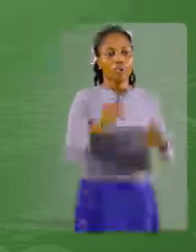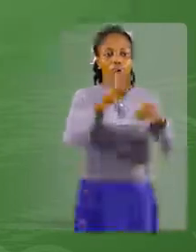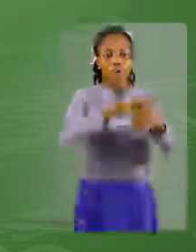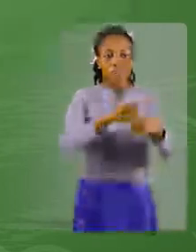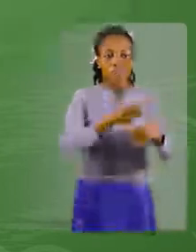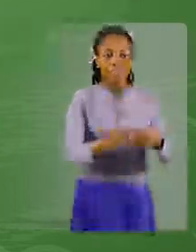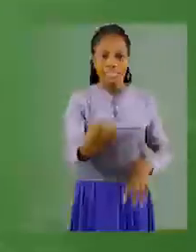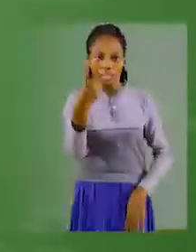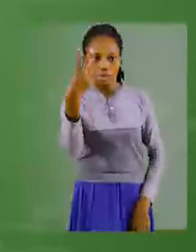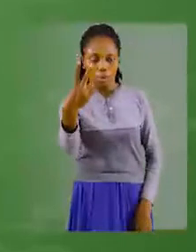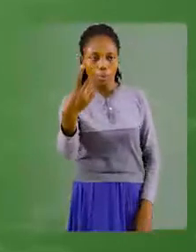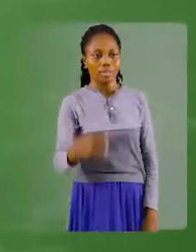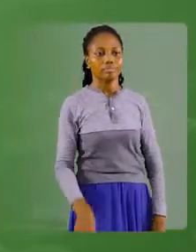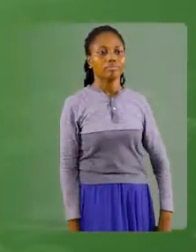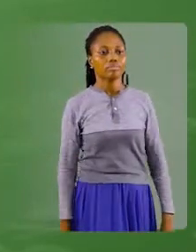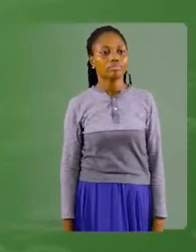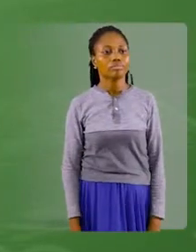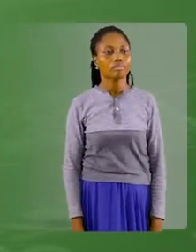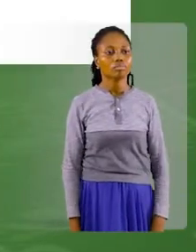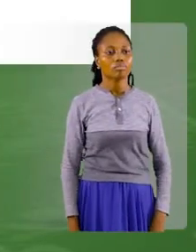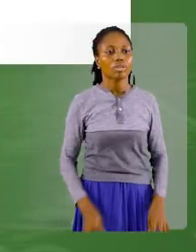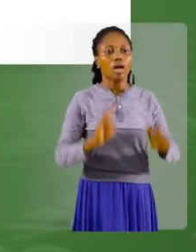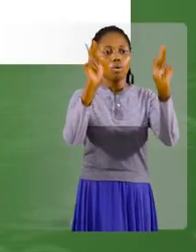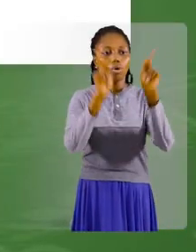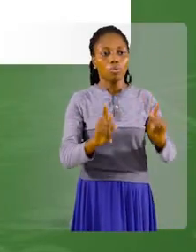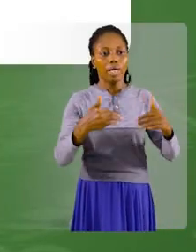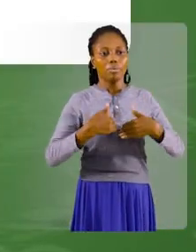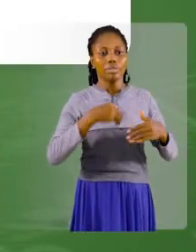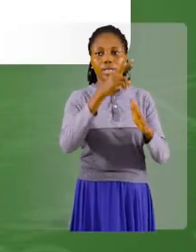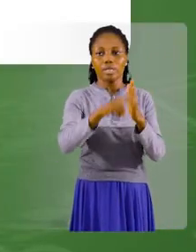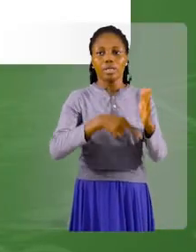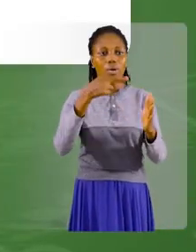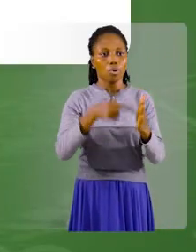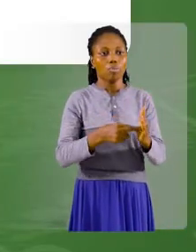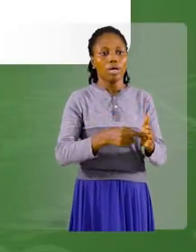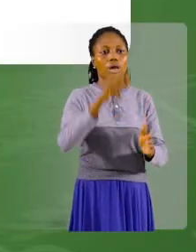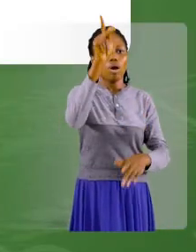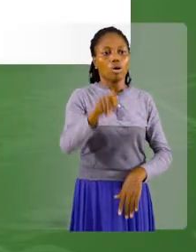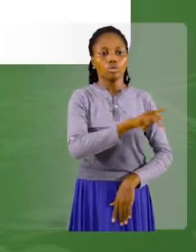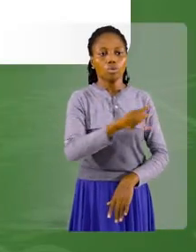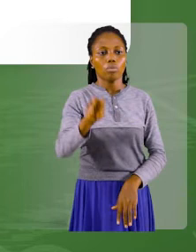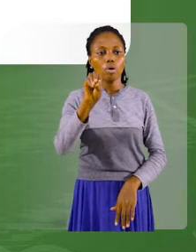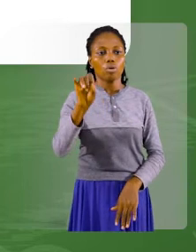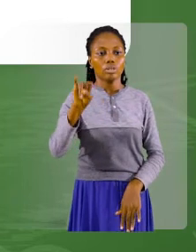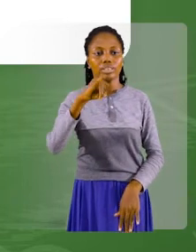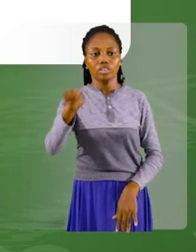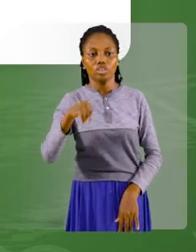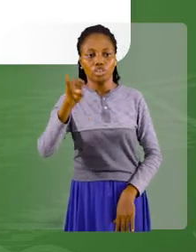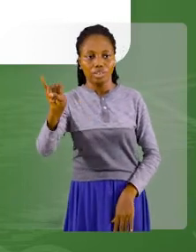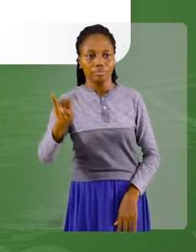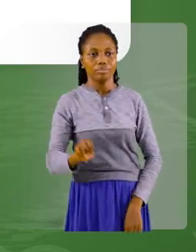Exercice 2. Le plan est muni d'un repère orthonomé